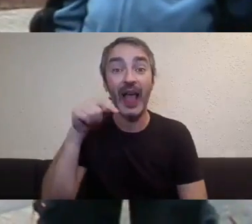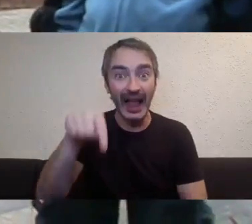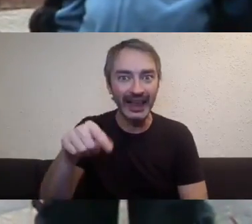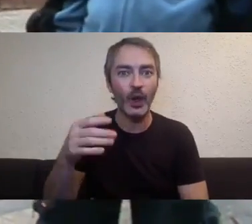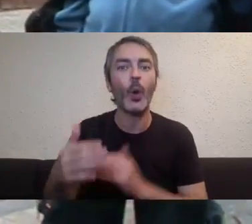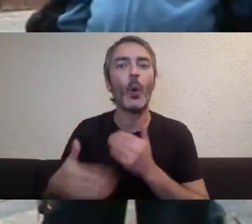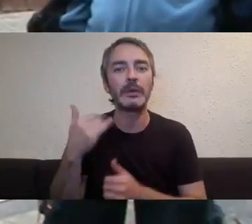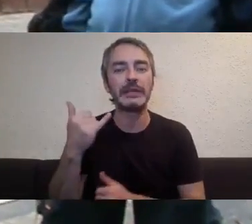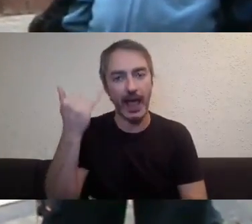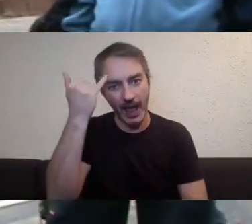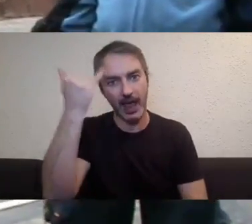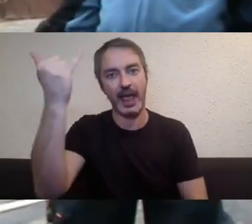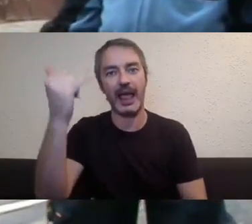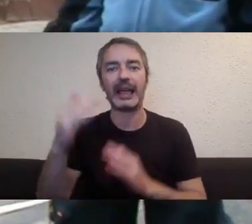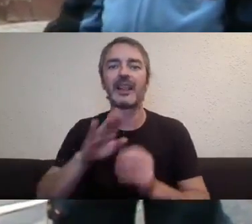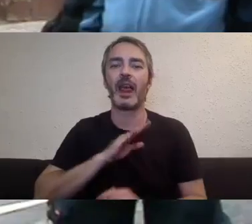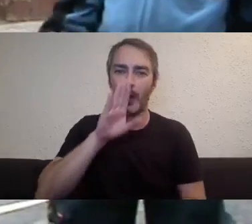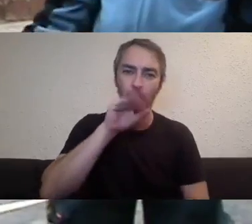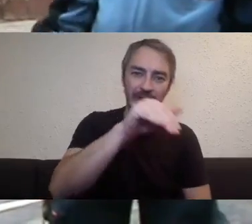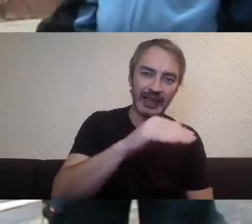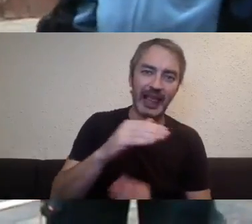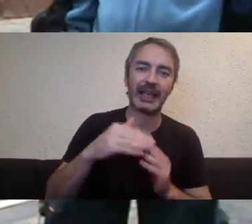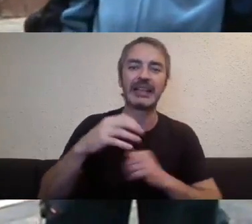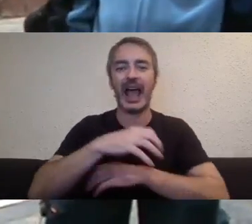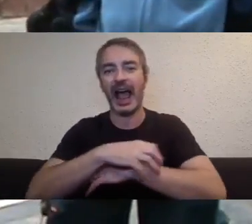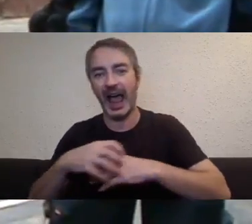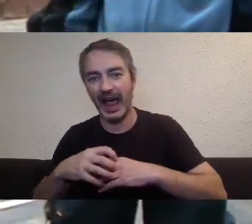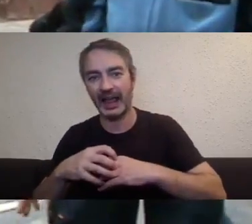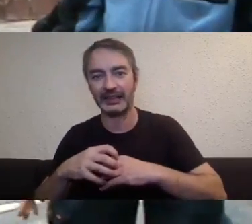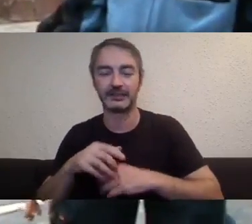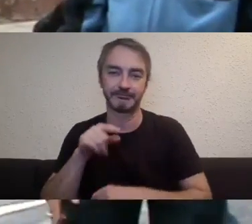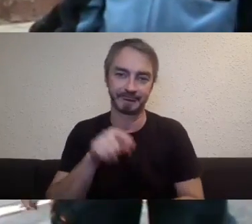la Casa de la Muntanya, la Casa dels Gats, les primeres cases de Gràcia. De...